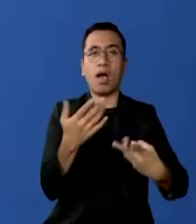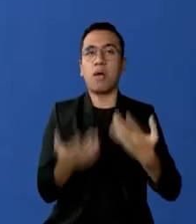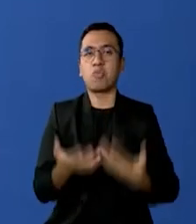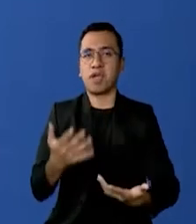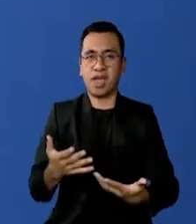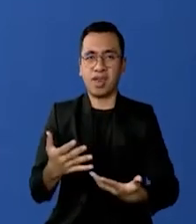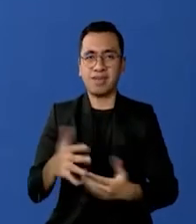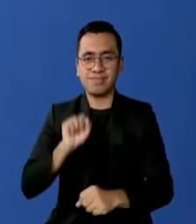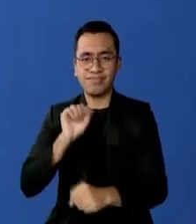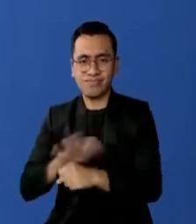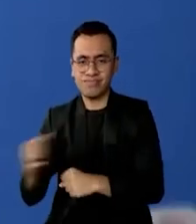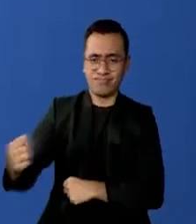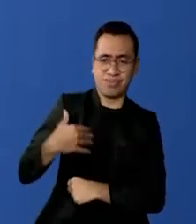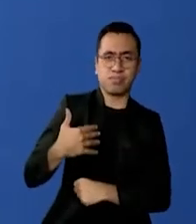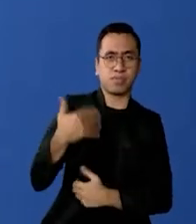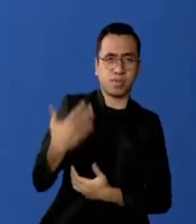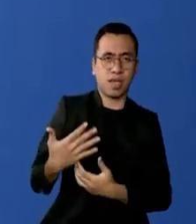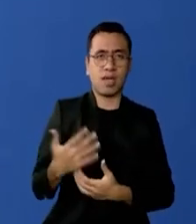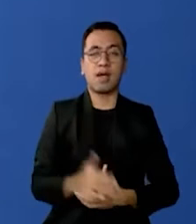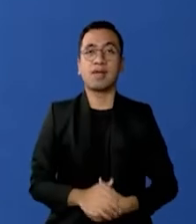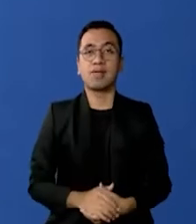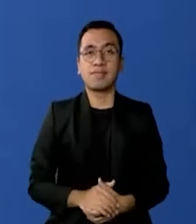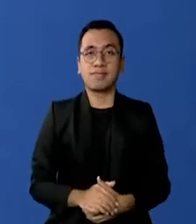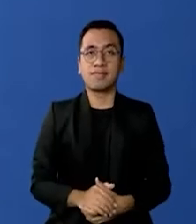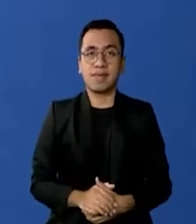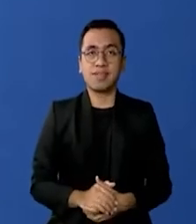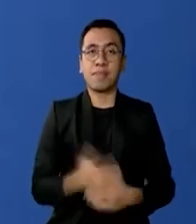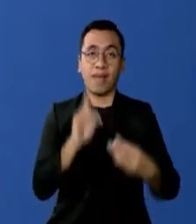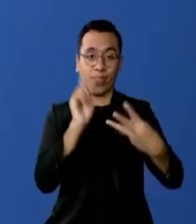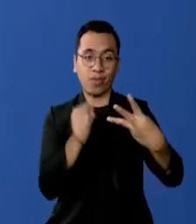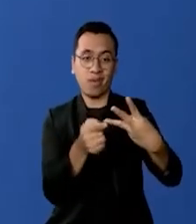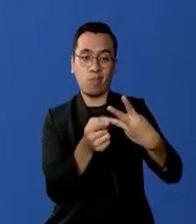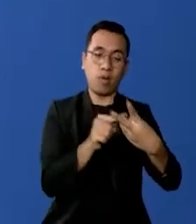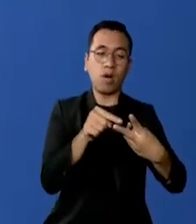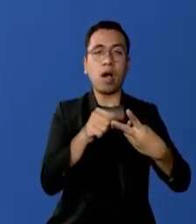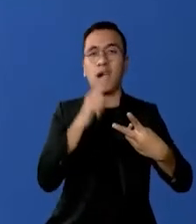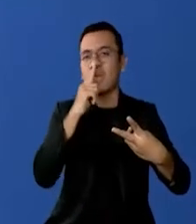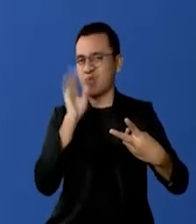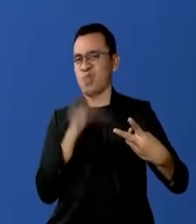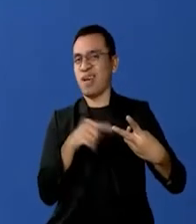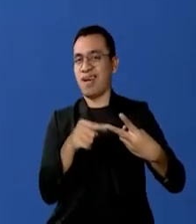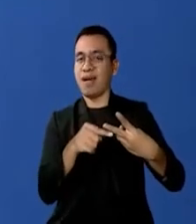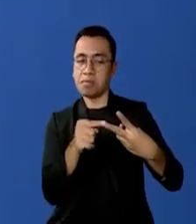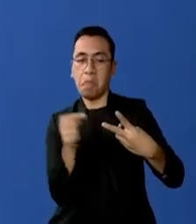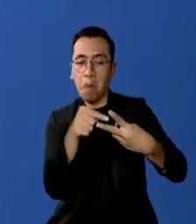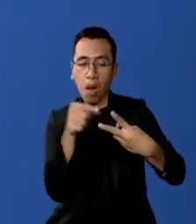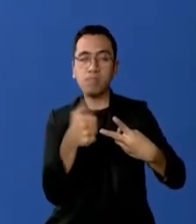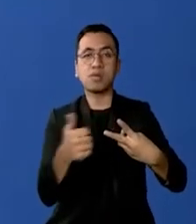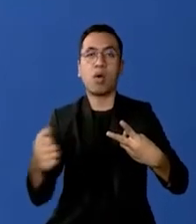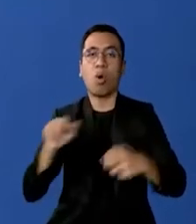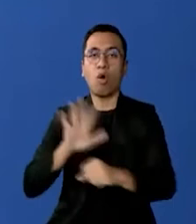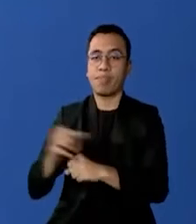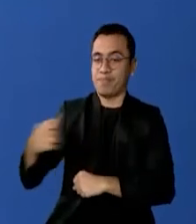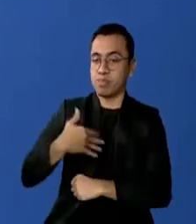seakan-akan dalam tanda kutip gak ada gunanya karena tempatkan foto semuanya gitu Itu yang memang harus kita ingat Jadi